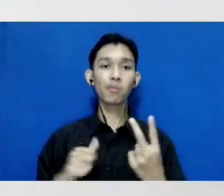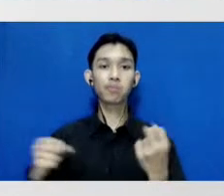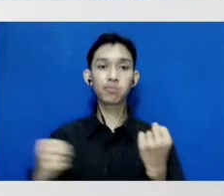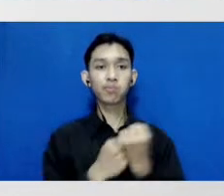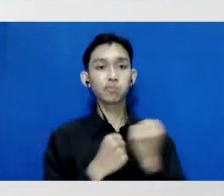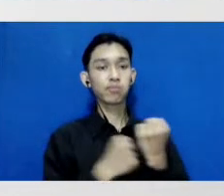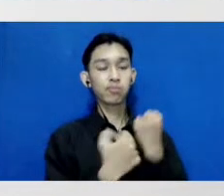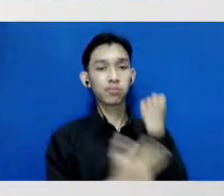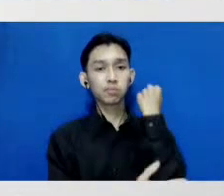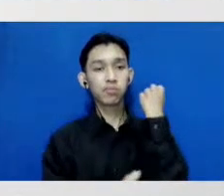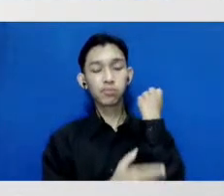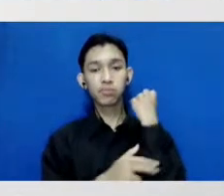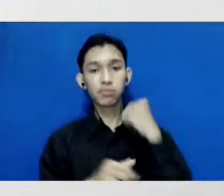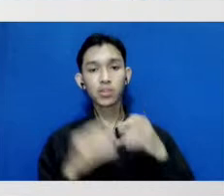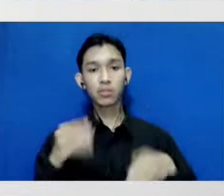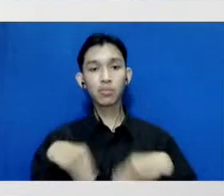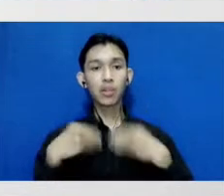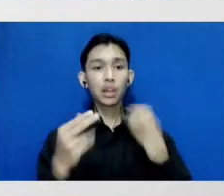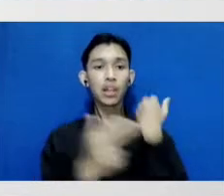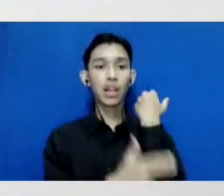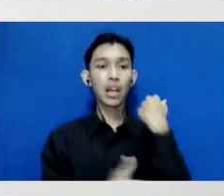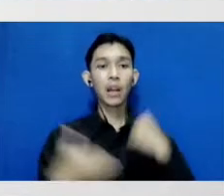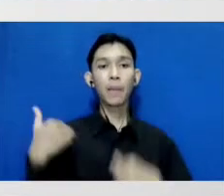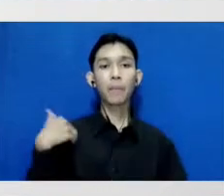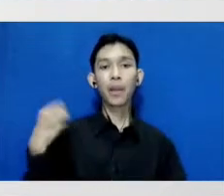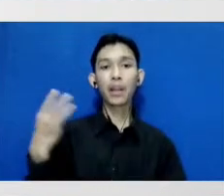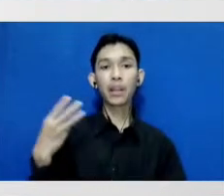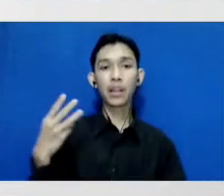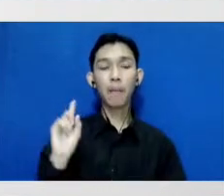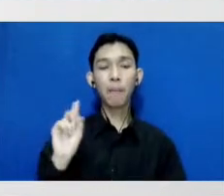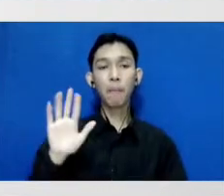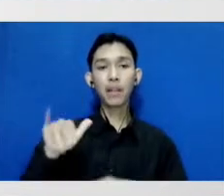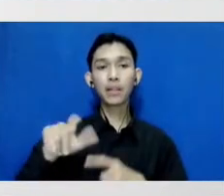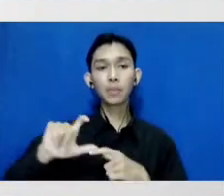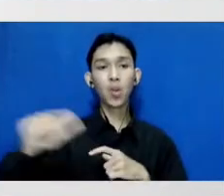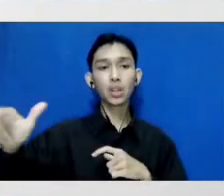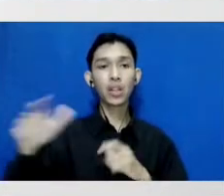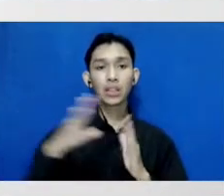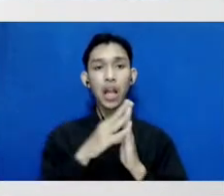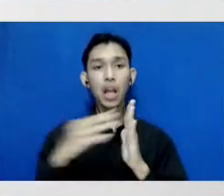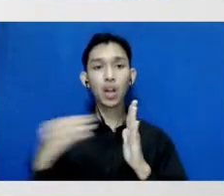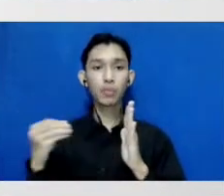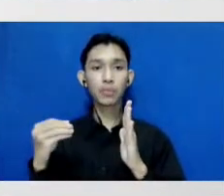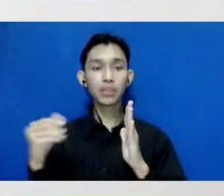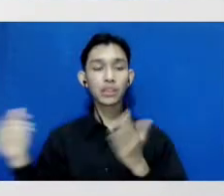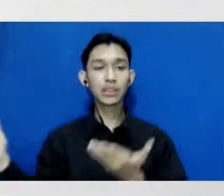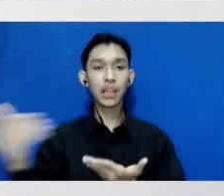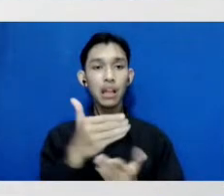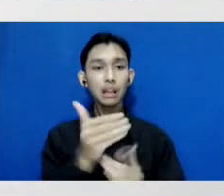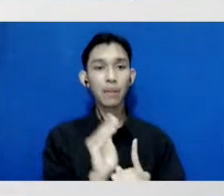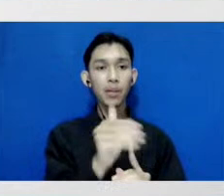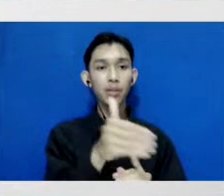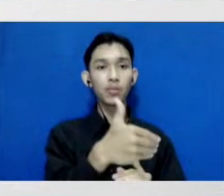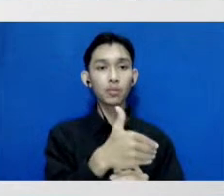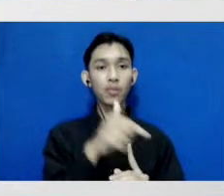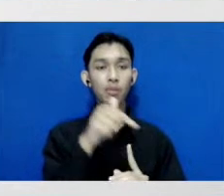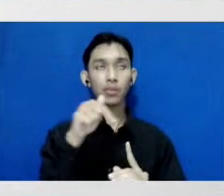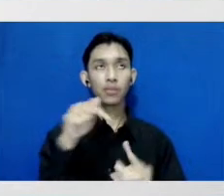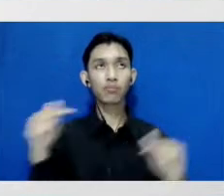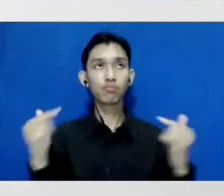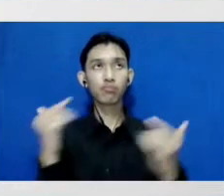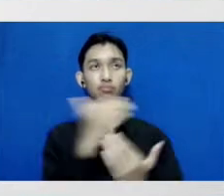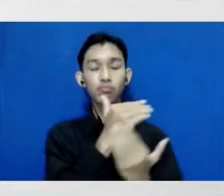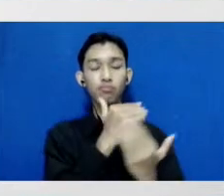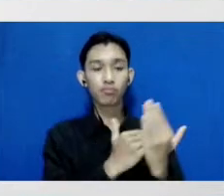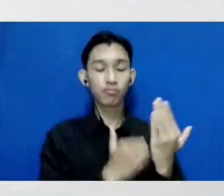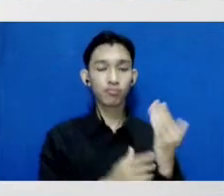pihak ketiga yang sedang dalam proses untuk mengadopsi data protection legislation. dan juga ada training yang